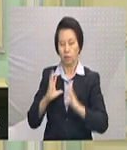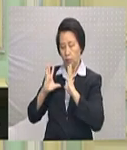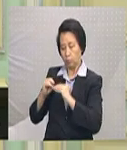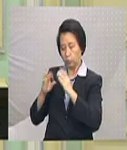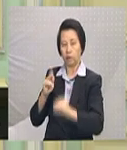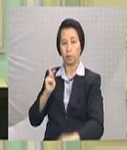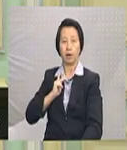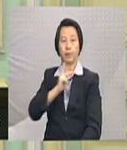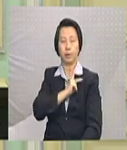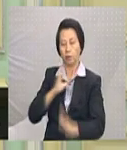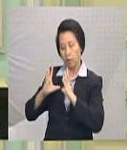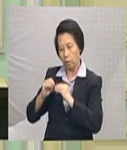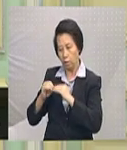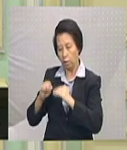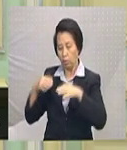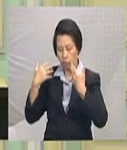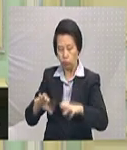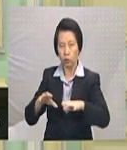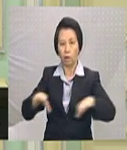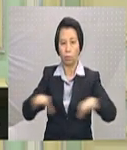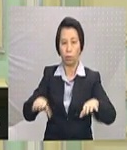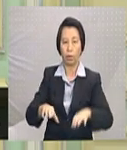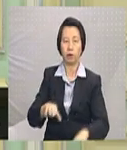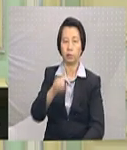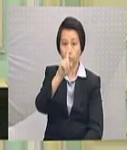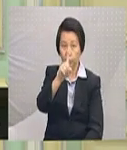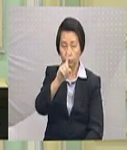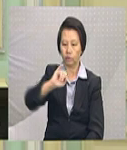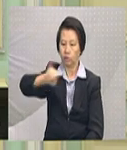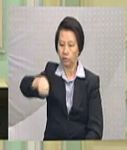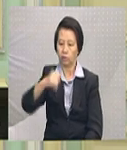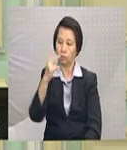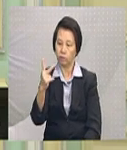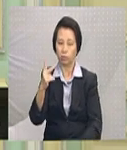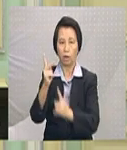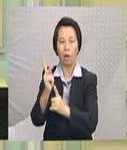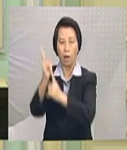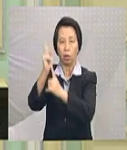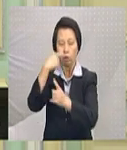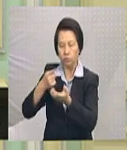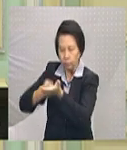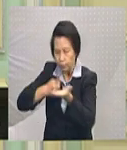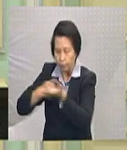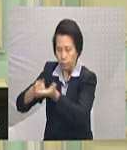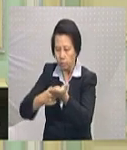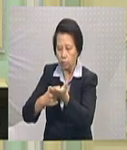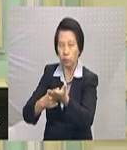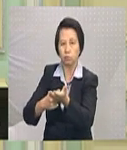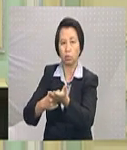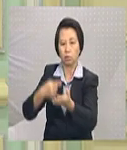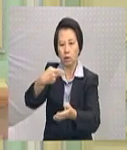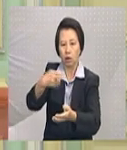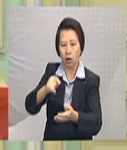mesyuarat kabinet telah pun mewujudkan satu jawatankuasa khas kabinet bagi membincangkan perkara yang berkaitan dengan